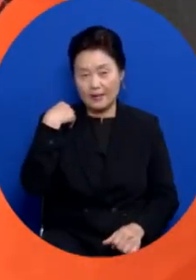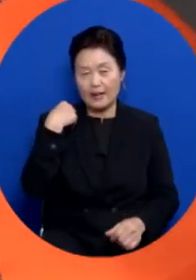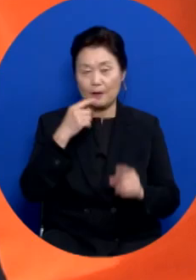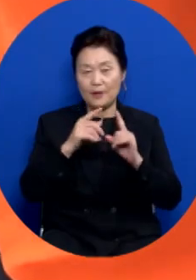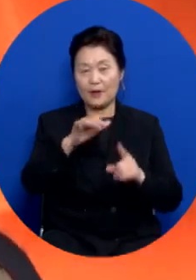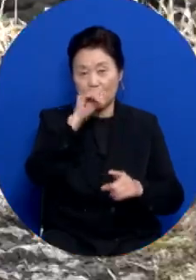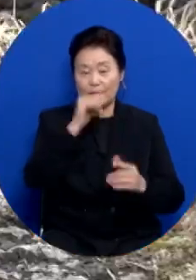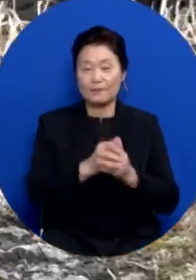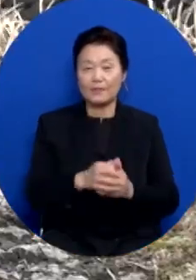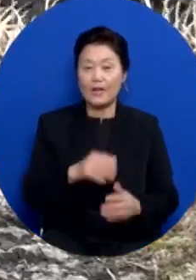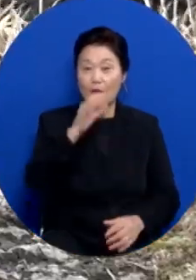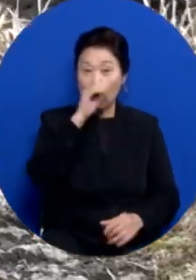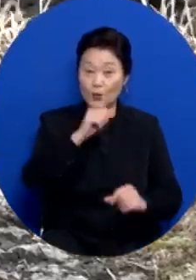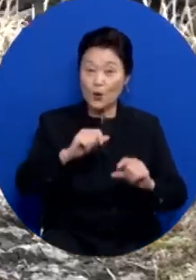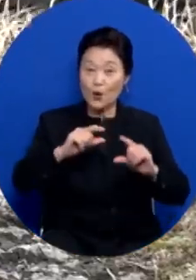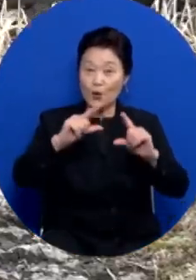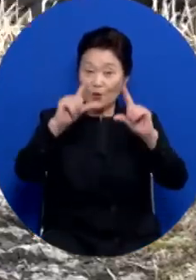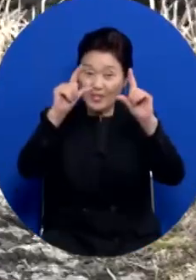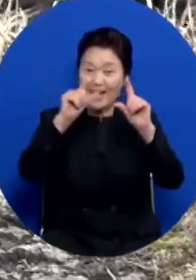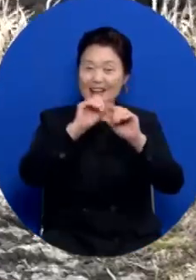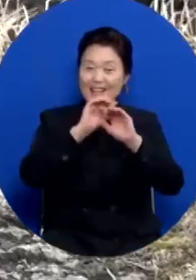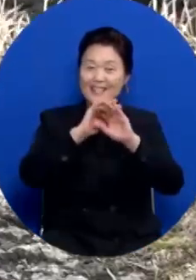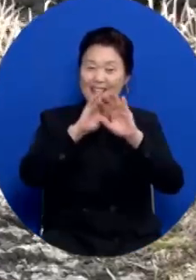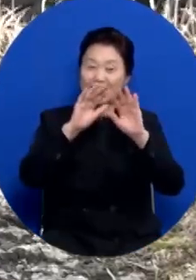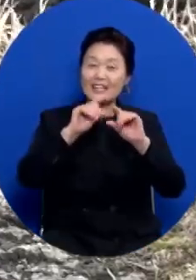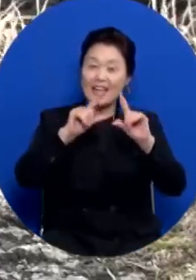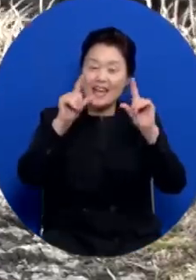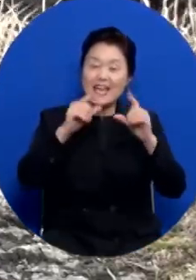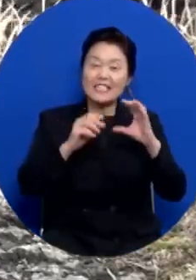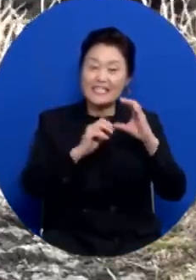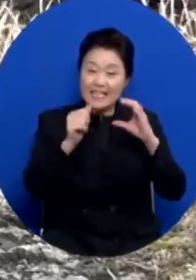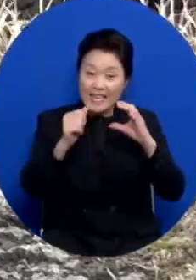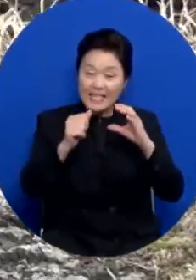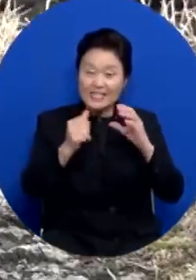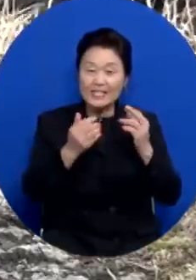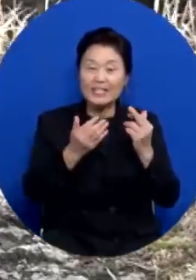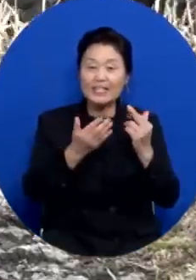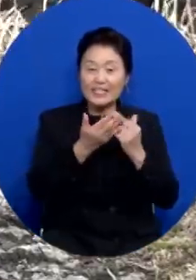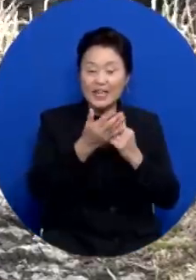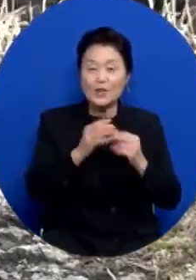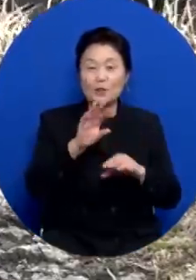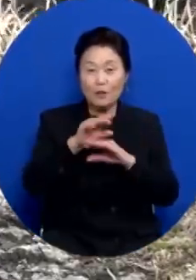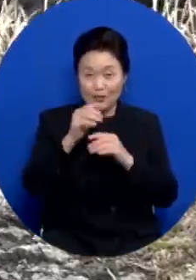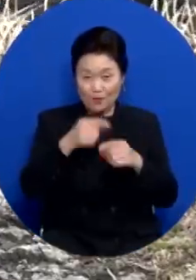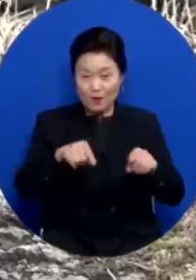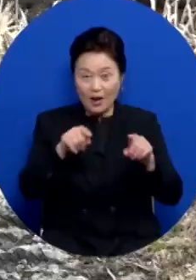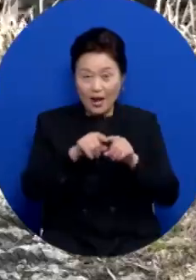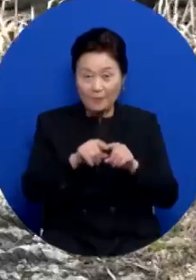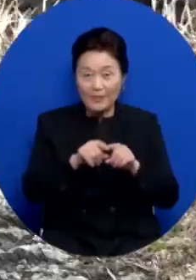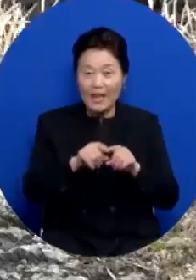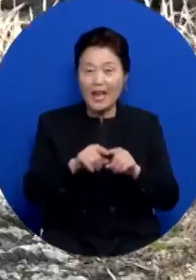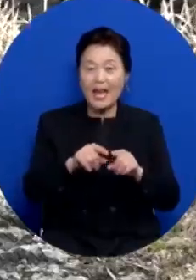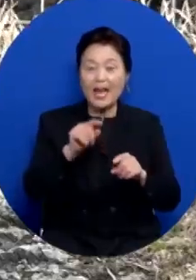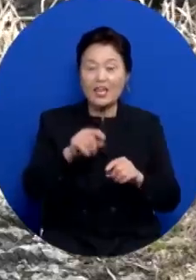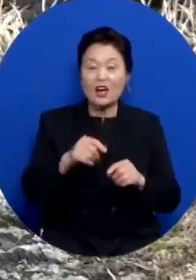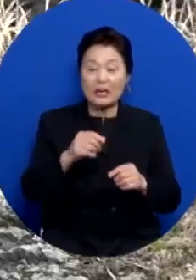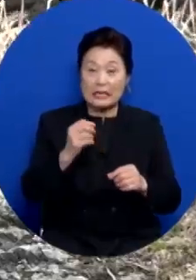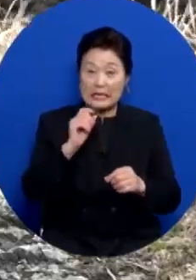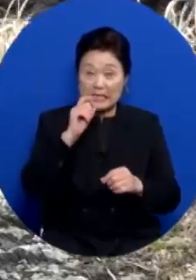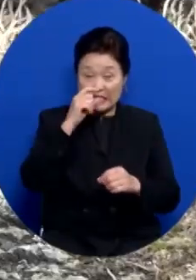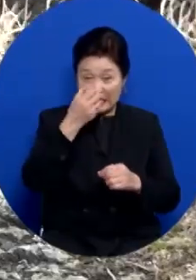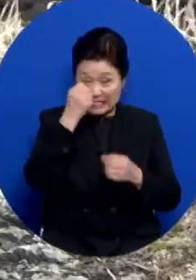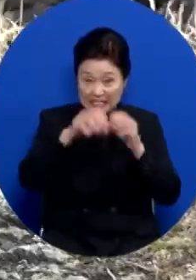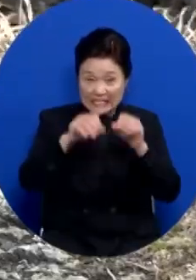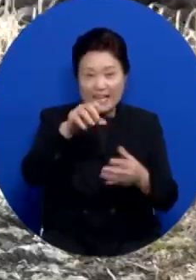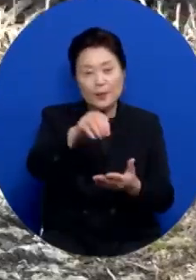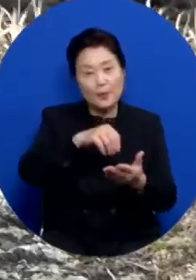오늘 이렇게 좋은 날에 CTS 방송과 함께 지그재국 플로깅을 통해서 아름다운 바다를 깨끗하게 하는 데